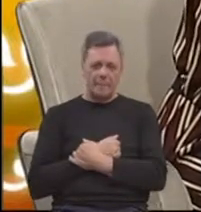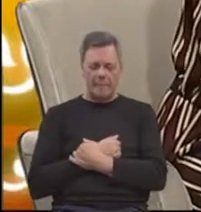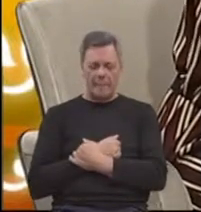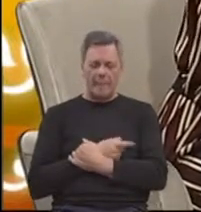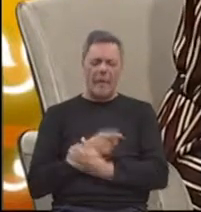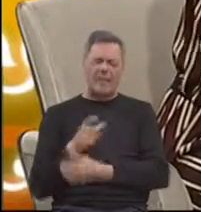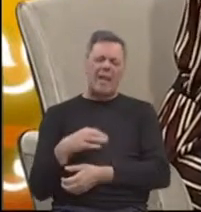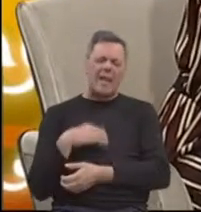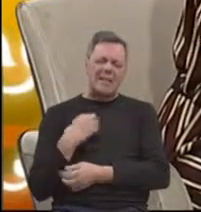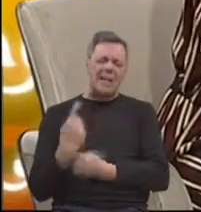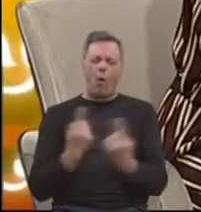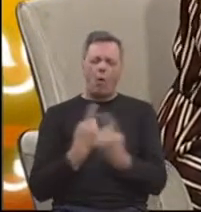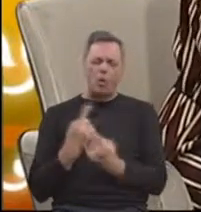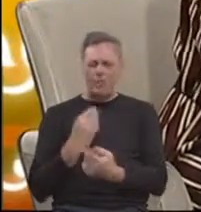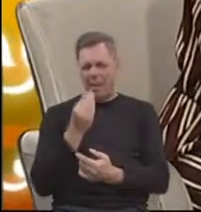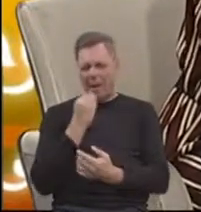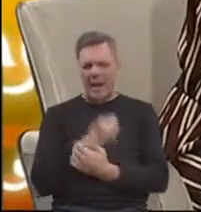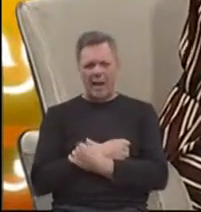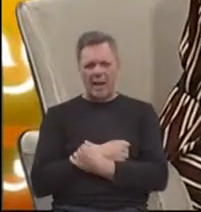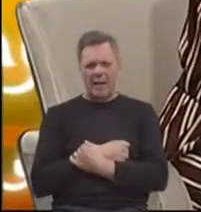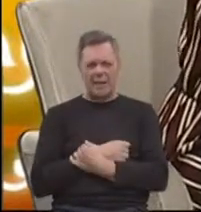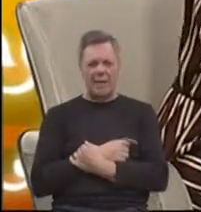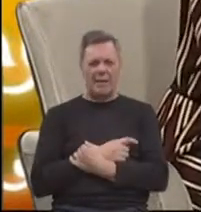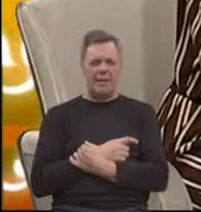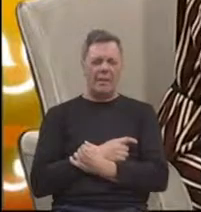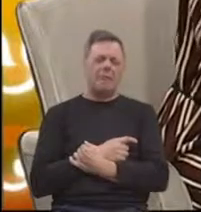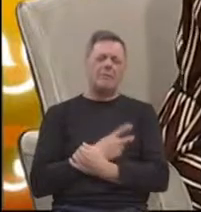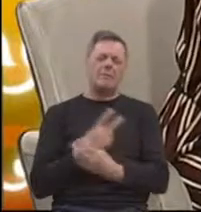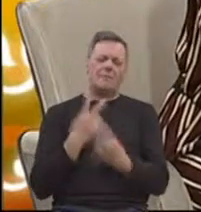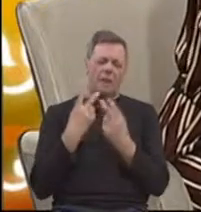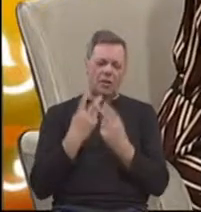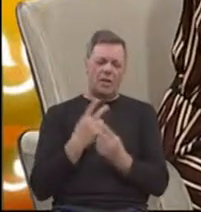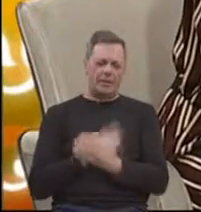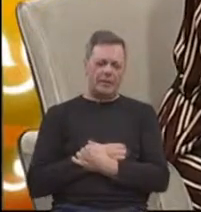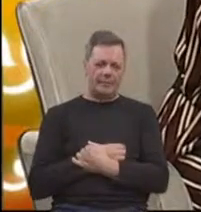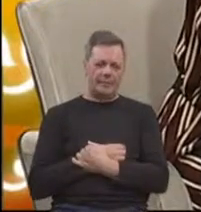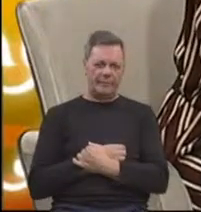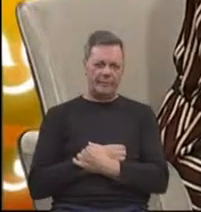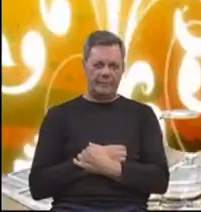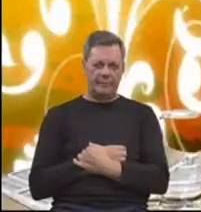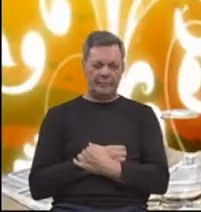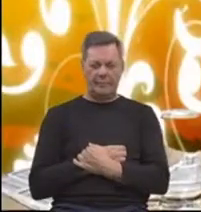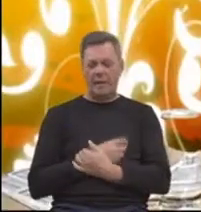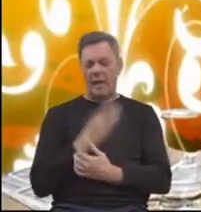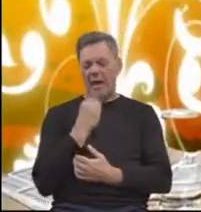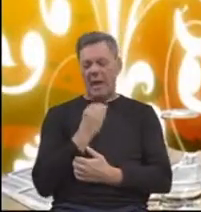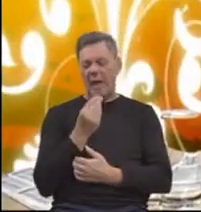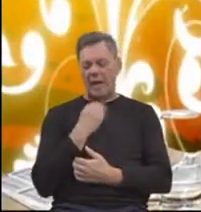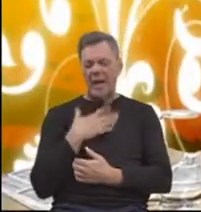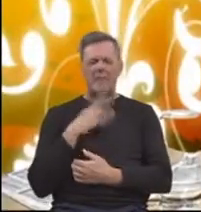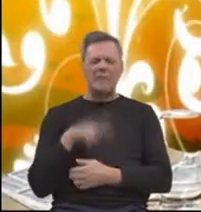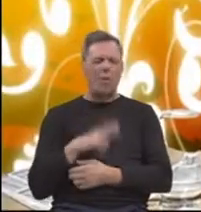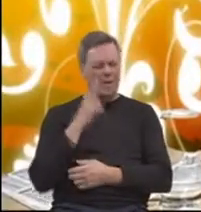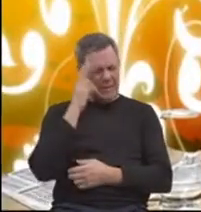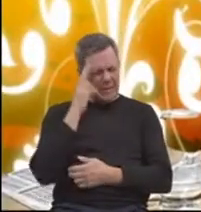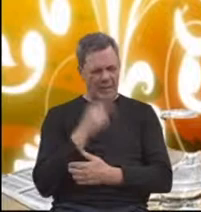taj zdrav odnos prema hrani. Bravo. Neophodan, mislim, u svakom smislu. Hrana je hrana, ona svoj identitet ima.